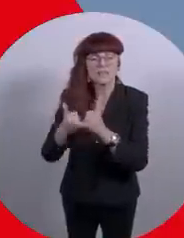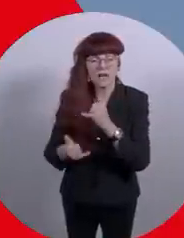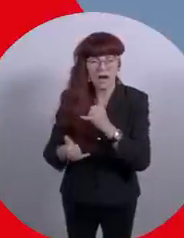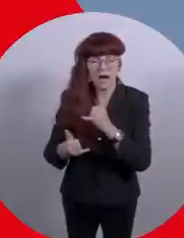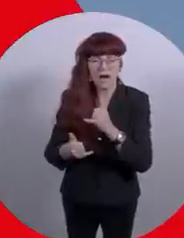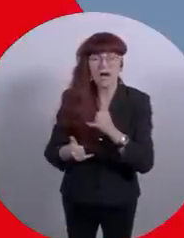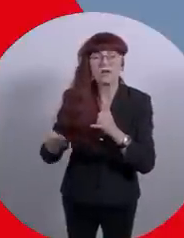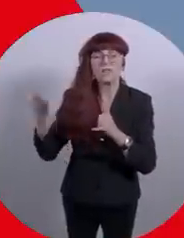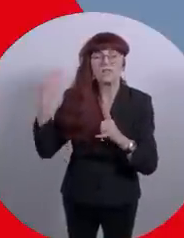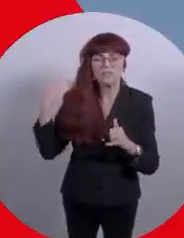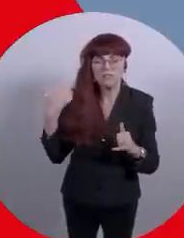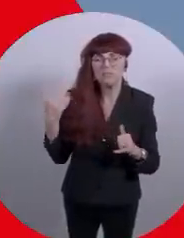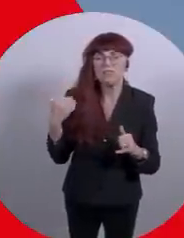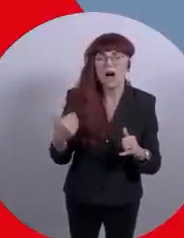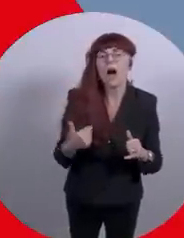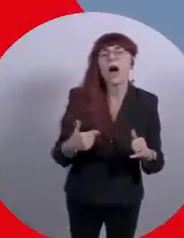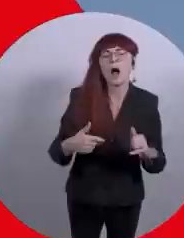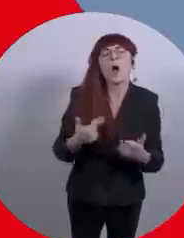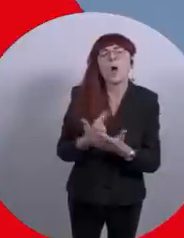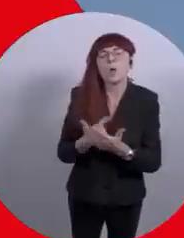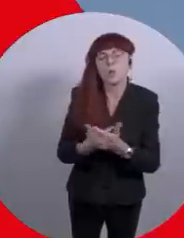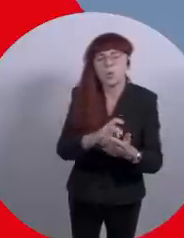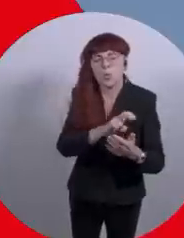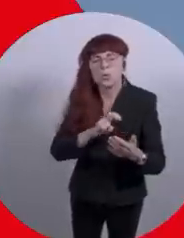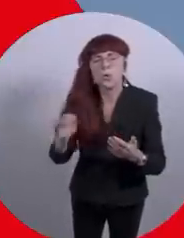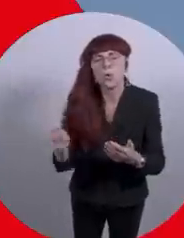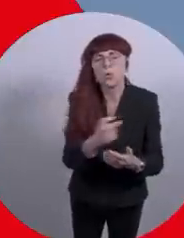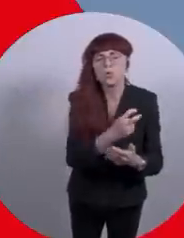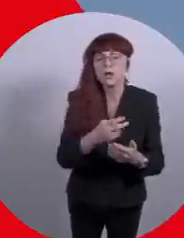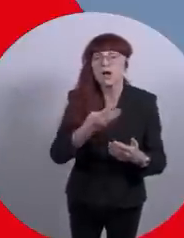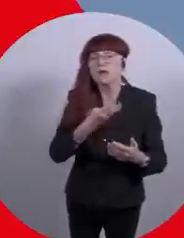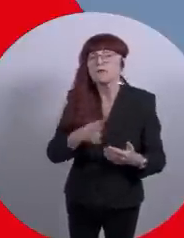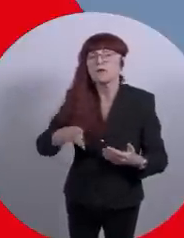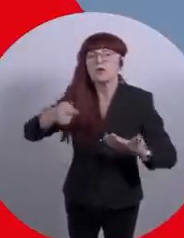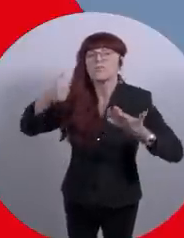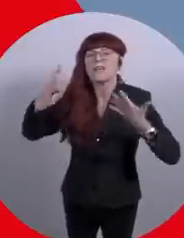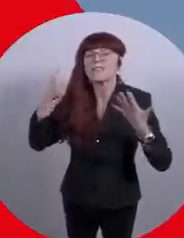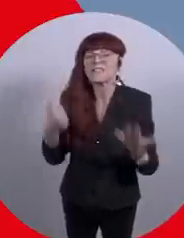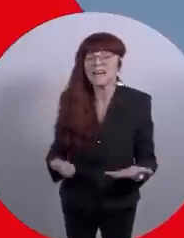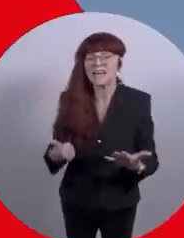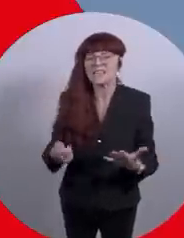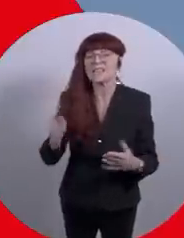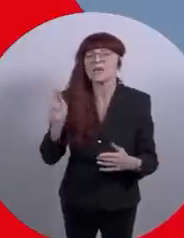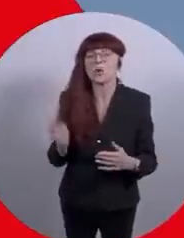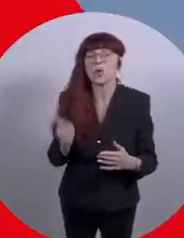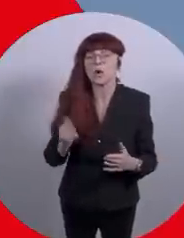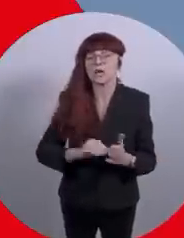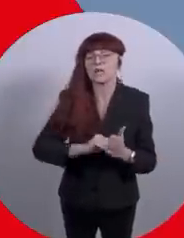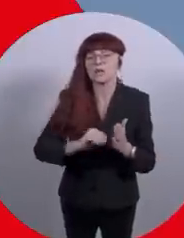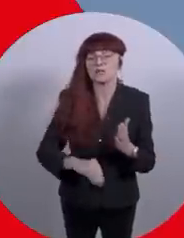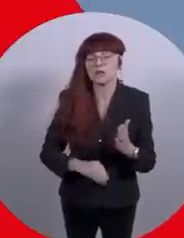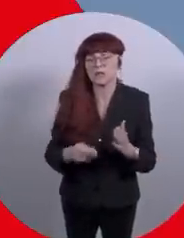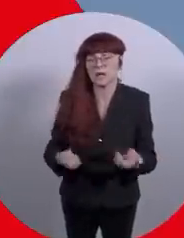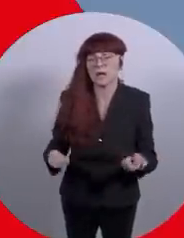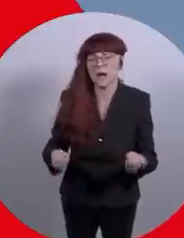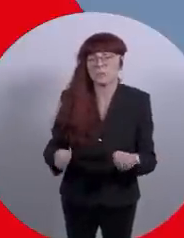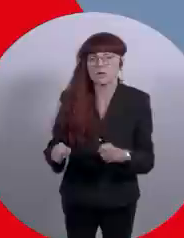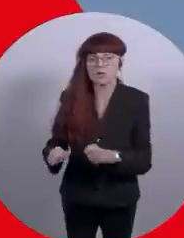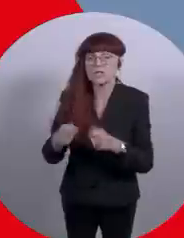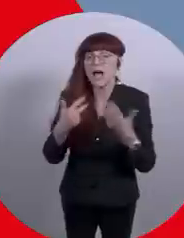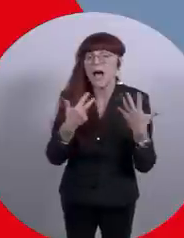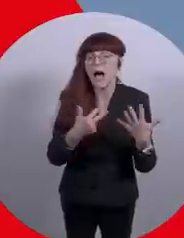voriges Jahr haben wir 460 Kollektivverträge abgeschlossen alle zwischen acht und zwölf